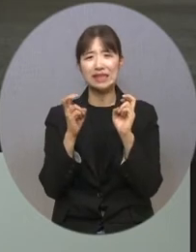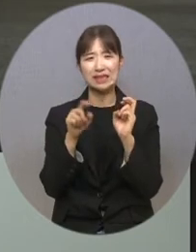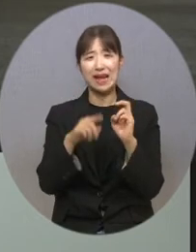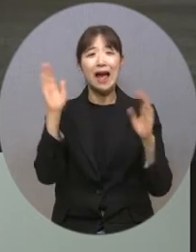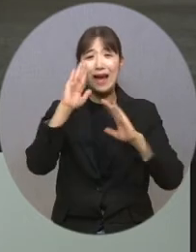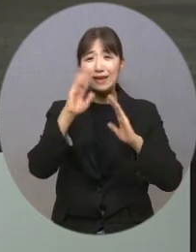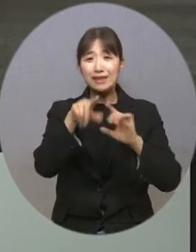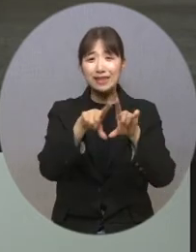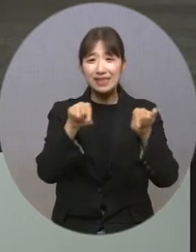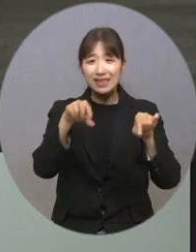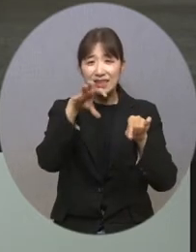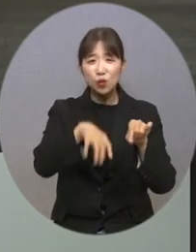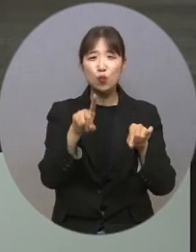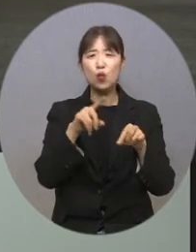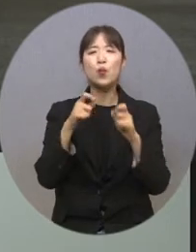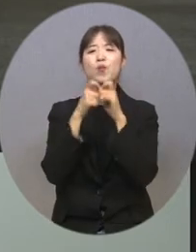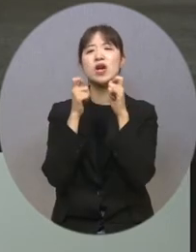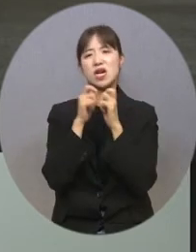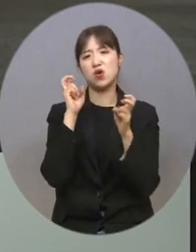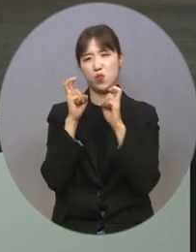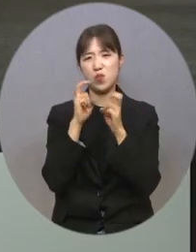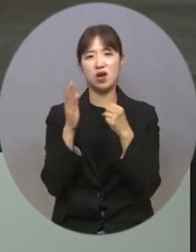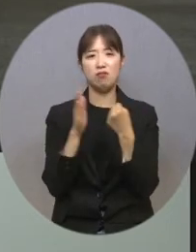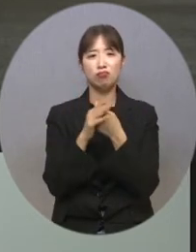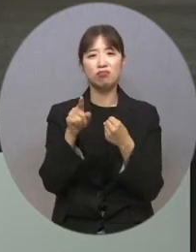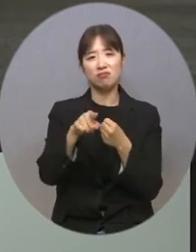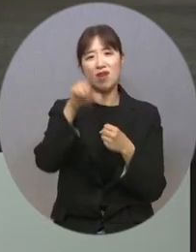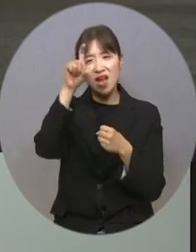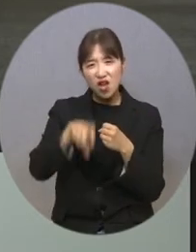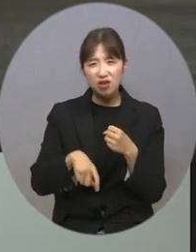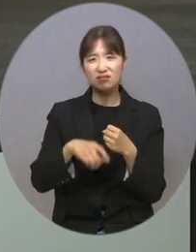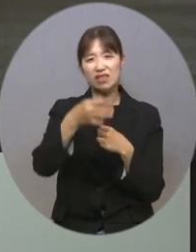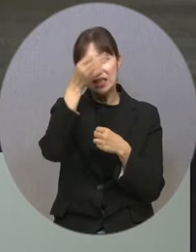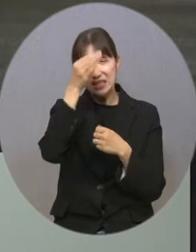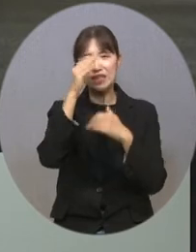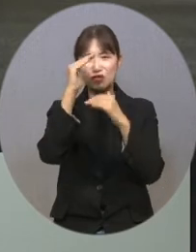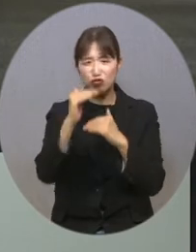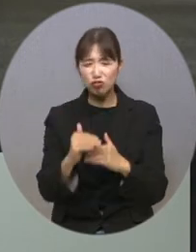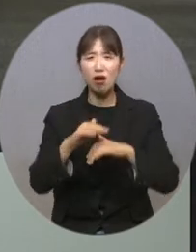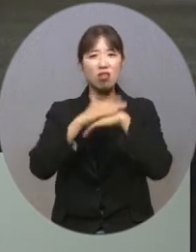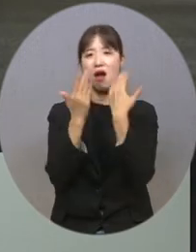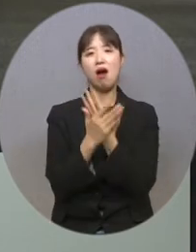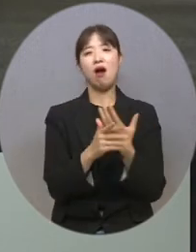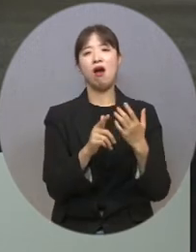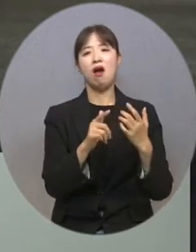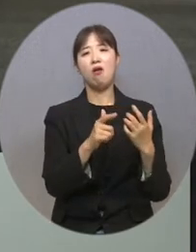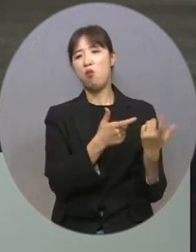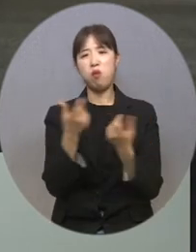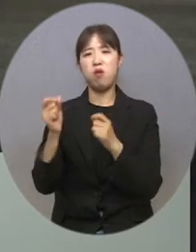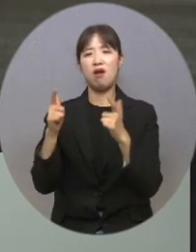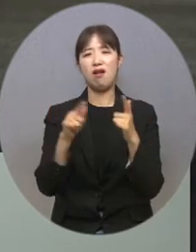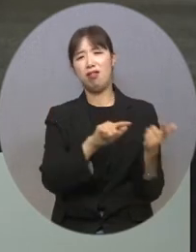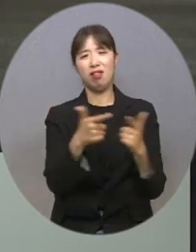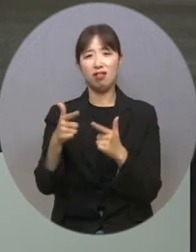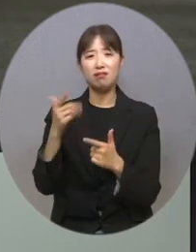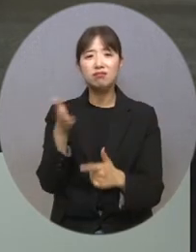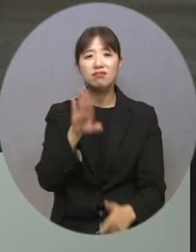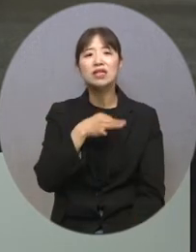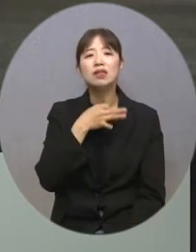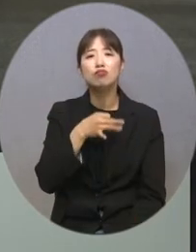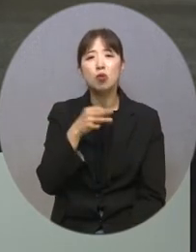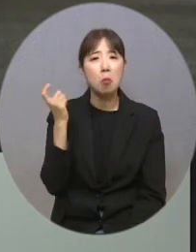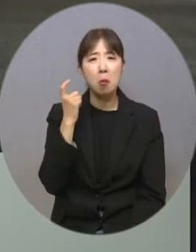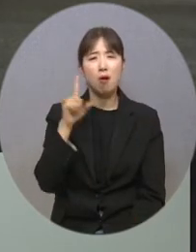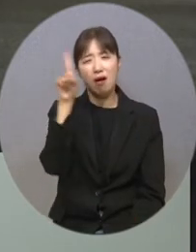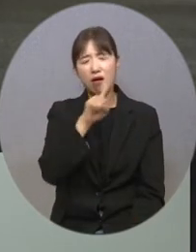키스 거잖아요 그러면 이제 결제 기능이나 기능의 순서도 다 다른데 뭐죠 금성 정보나 이런 제공 가